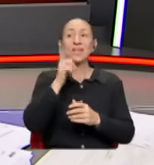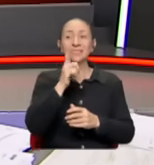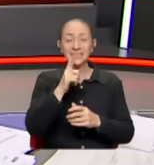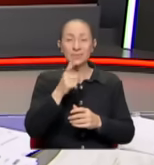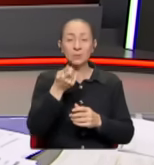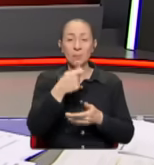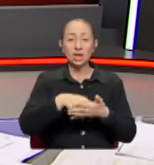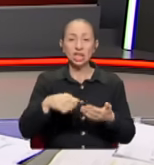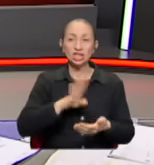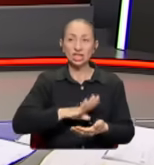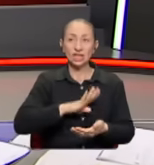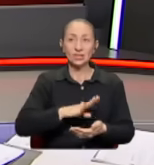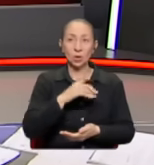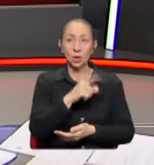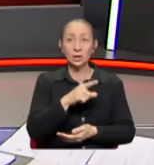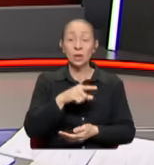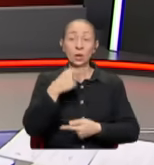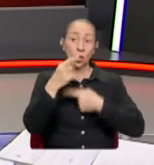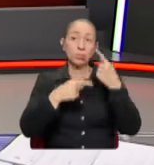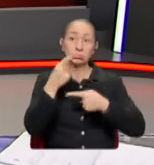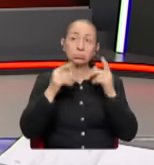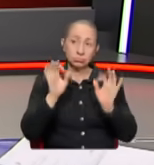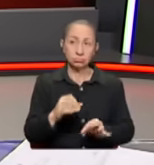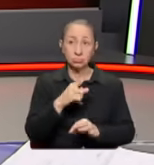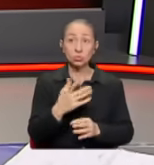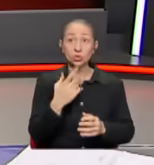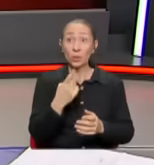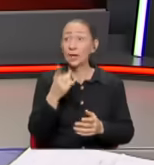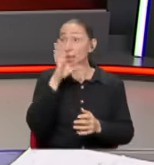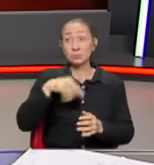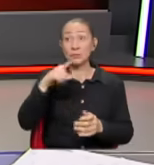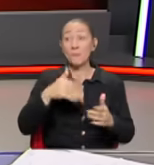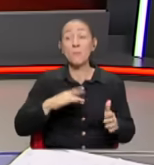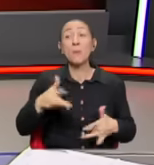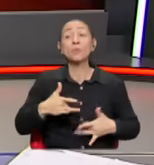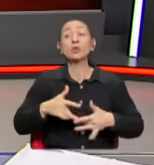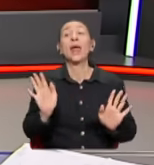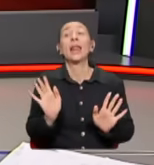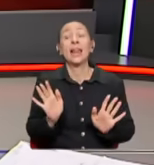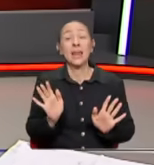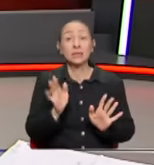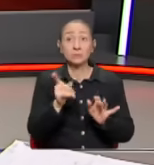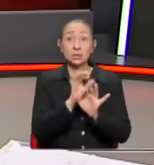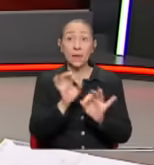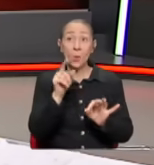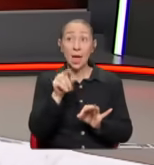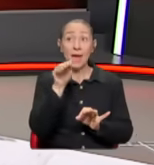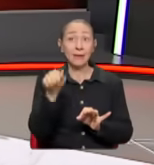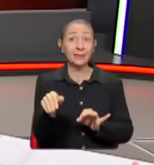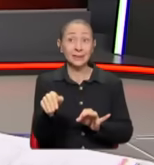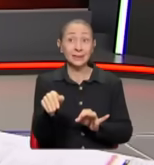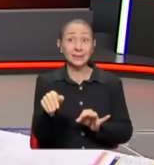efendim. Onlar da gündeme getiriyorlar. Demek ki kimse memnun değil. Yani şimdi tam da zaten oraya